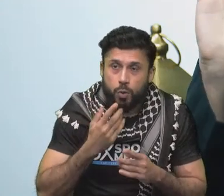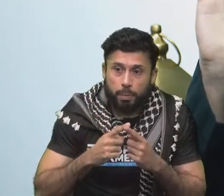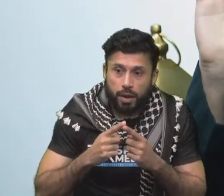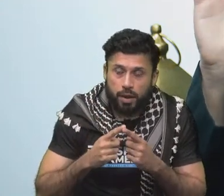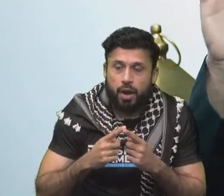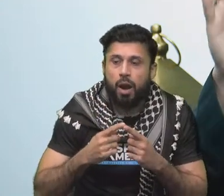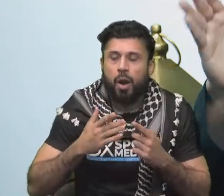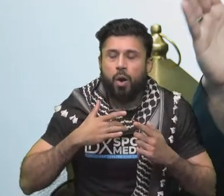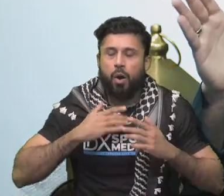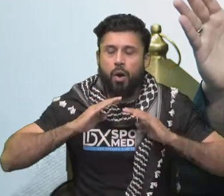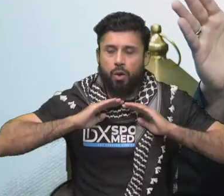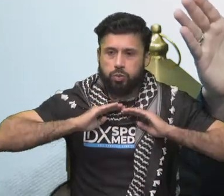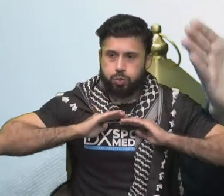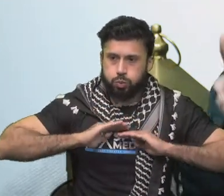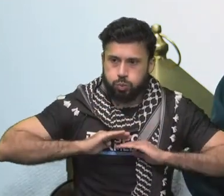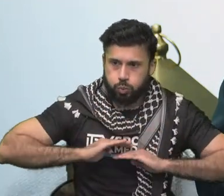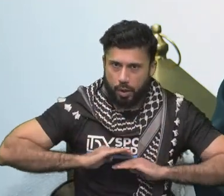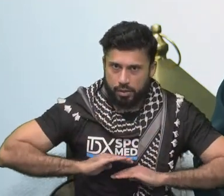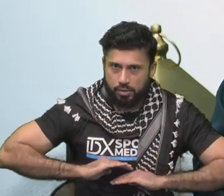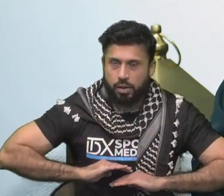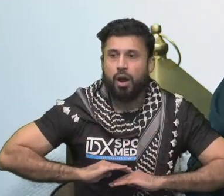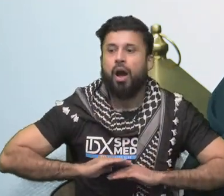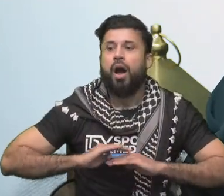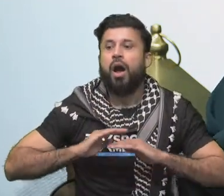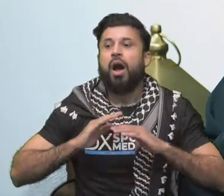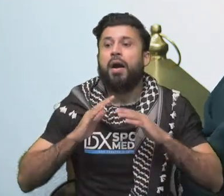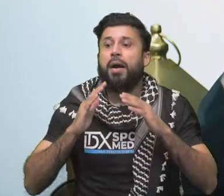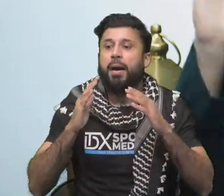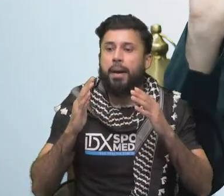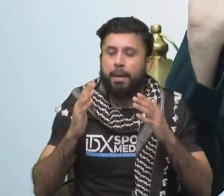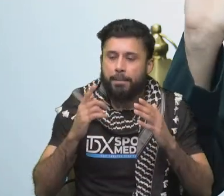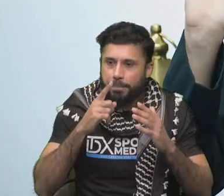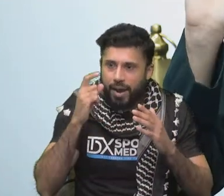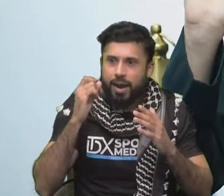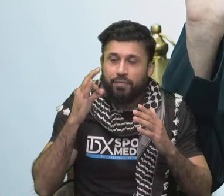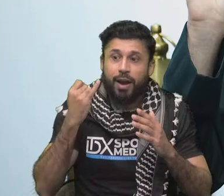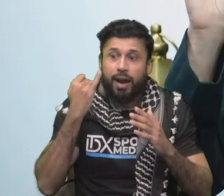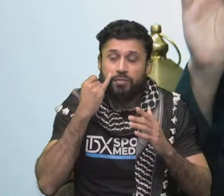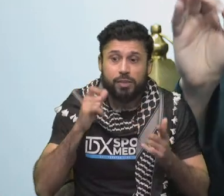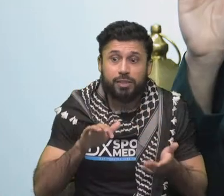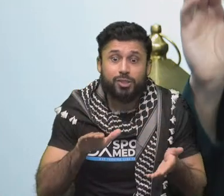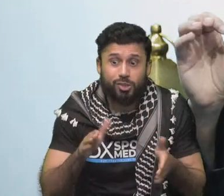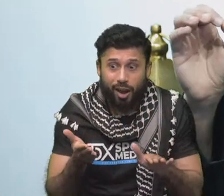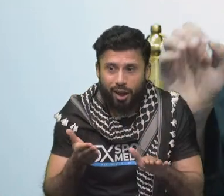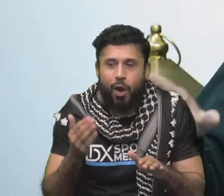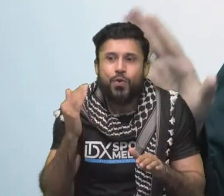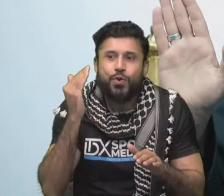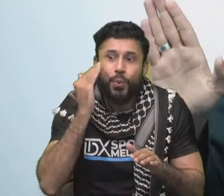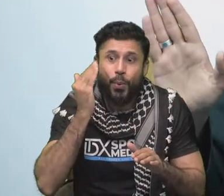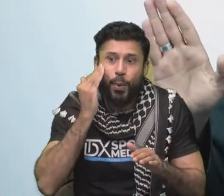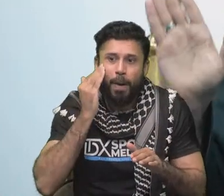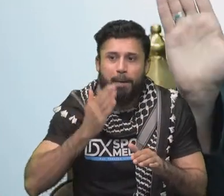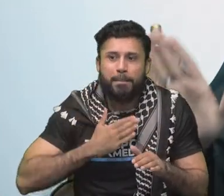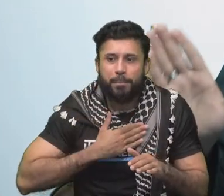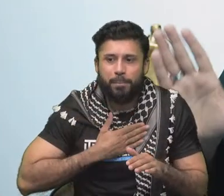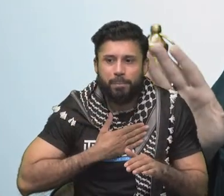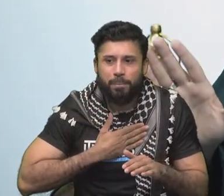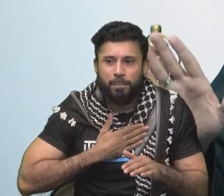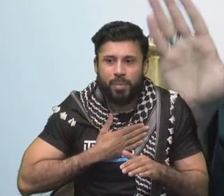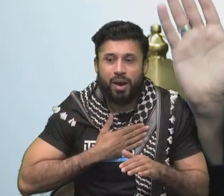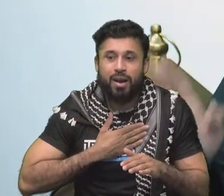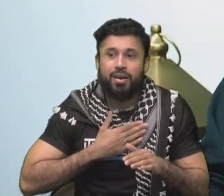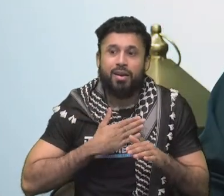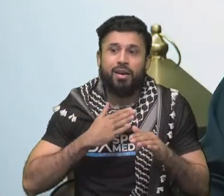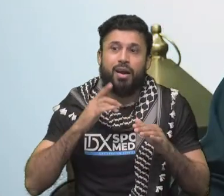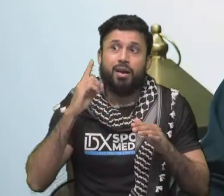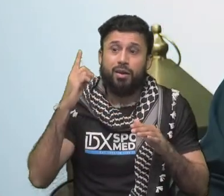hope in Allah subhanahu wa ta'ala. Like at that point, the book has closed with my deeds. I know now, نَبِّئْ عِبَادِي أَنِّي أَنِ الْغَفُرُ الرَّحِيمِ I know Allah is